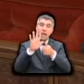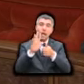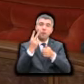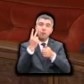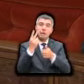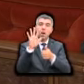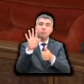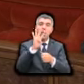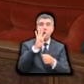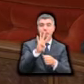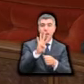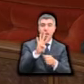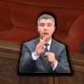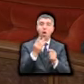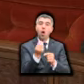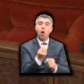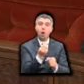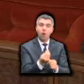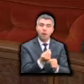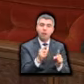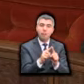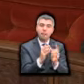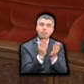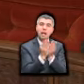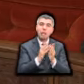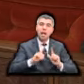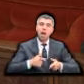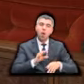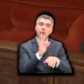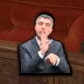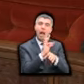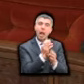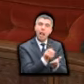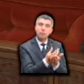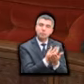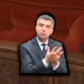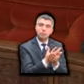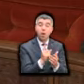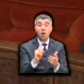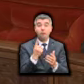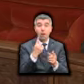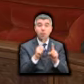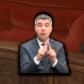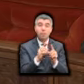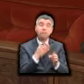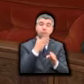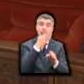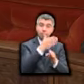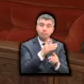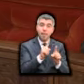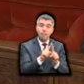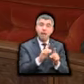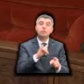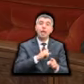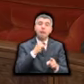من اطفال المهاجرين اللي داخلين في النموذج المدرسي المغربي. الان الفئه الاولى وصلت للكوليج وفي نظام مغربي